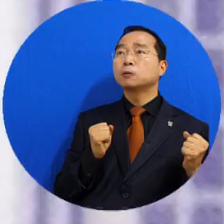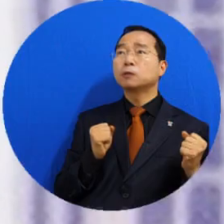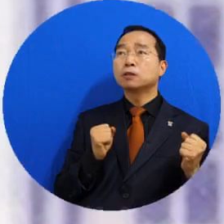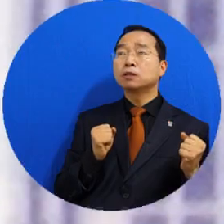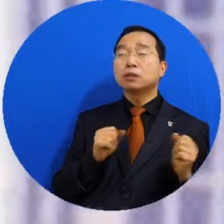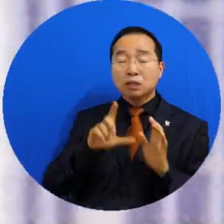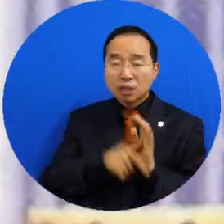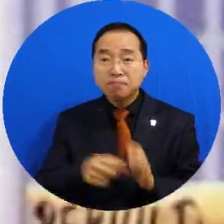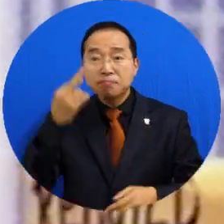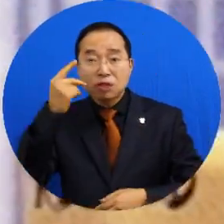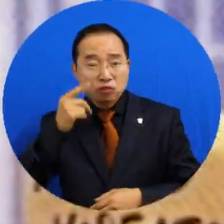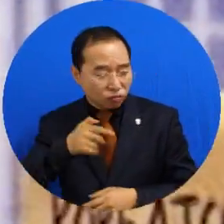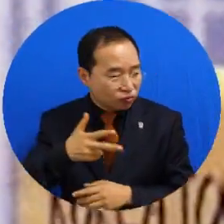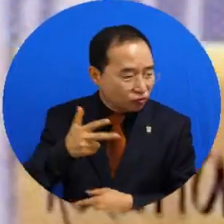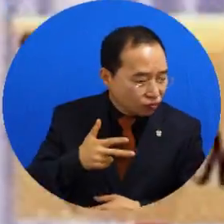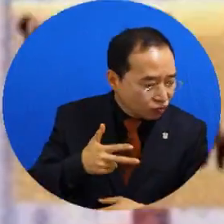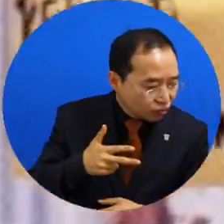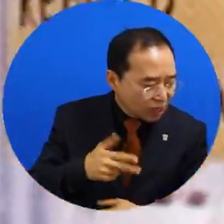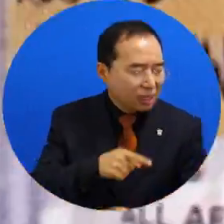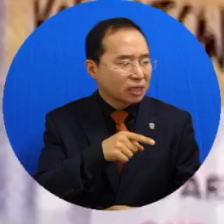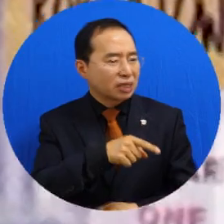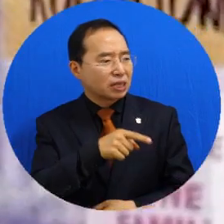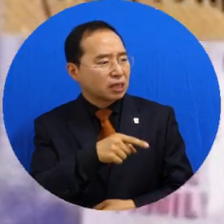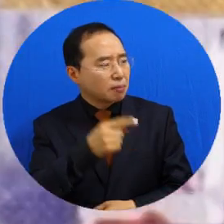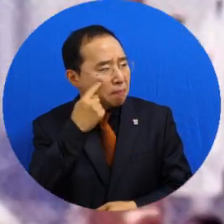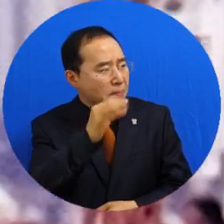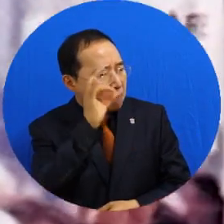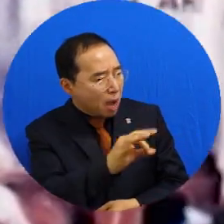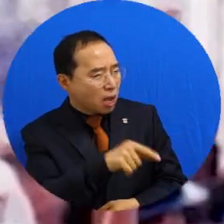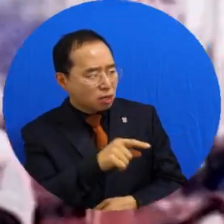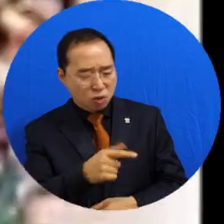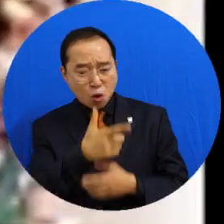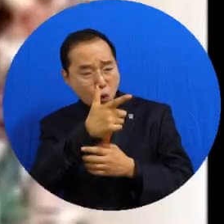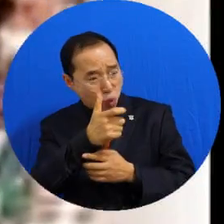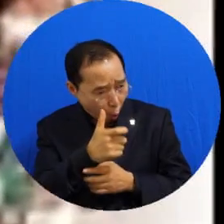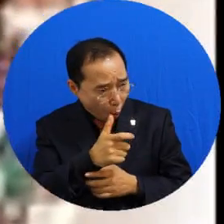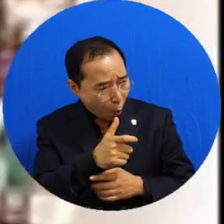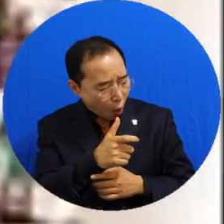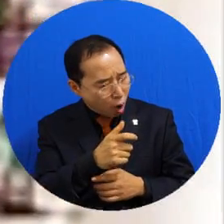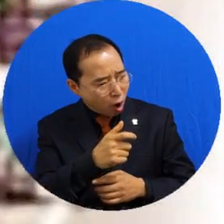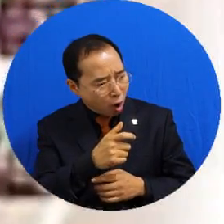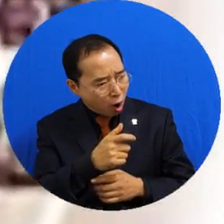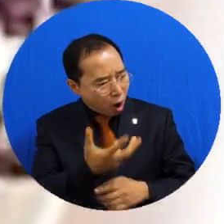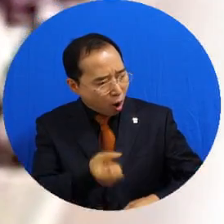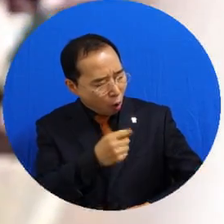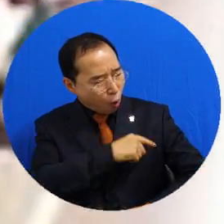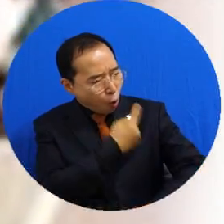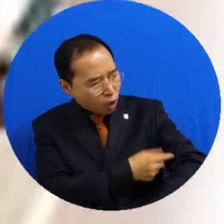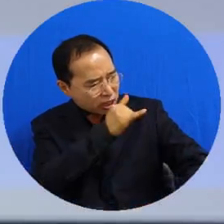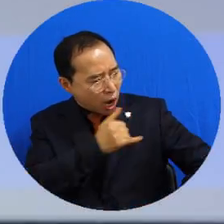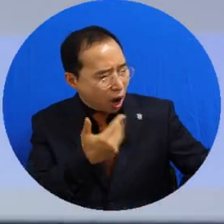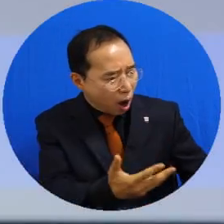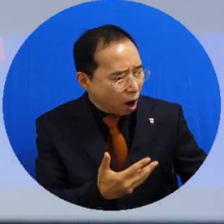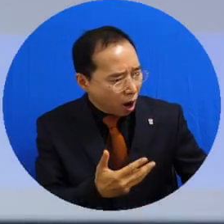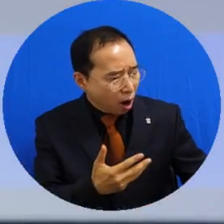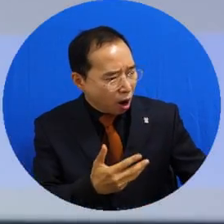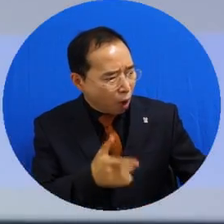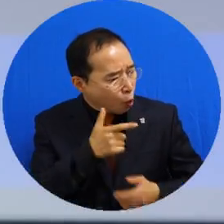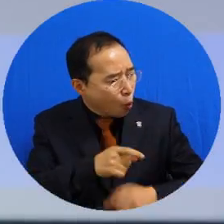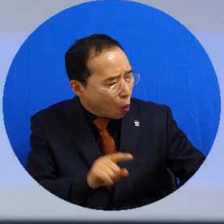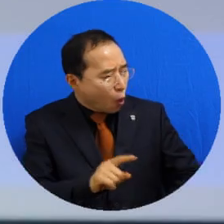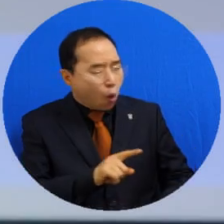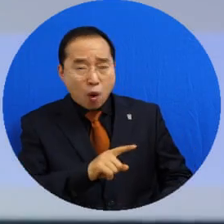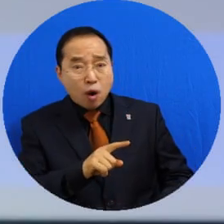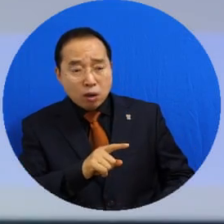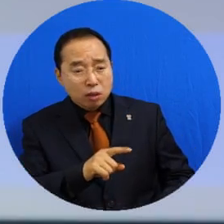근데 미국 언론에서는 또 저거를 보도를 하면서 아, 저 사람들 총 라이센스 있는지 검사해봐야 된다. 저 무법자들